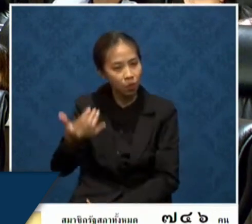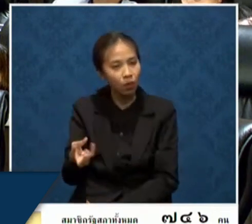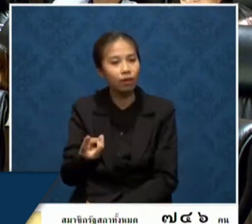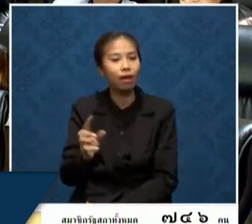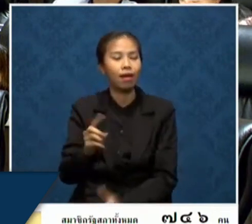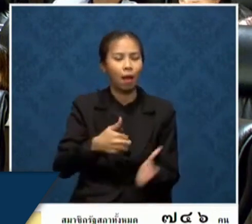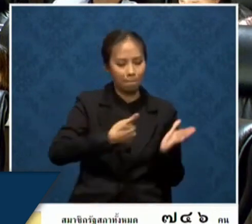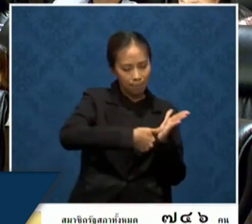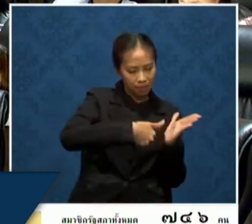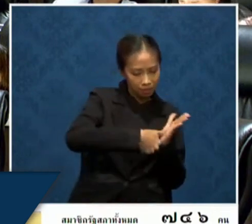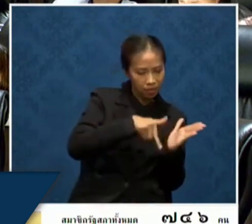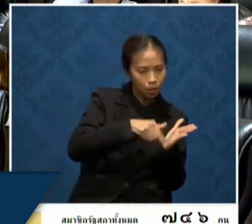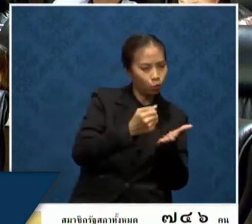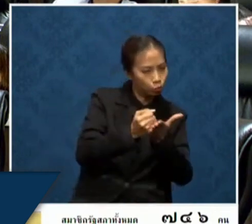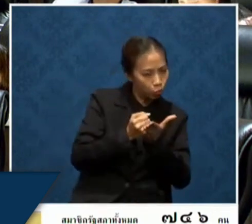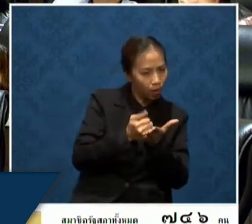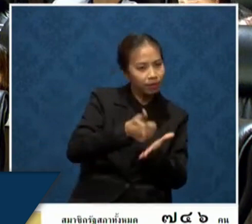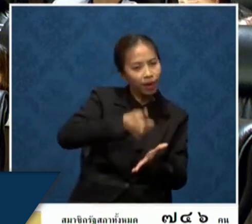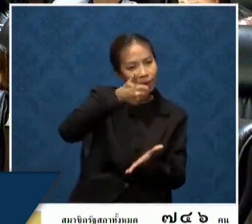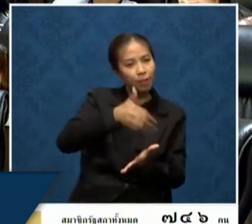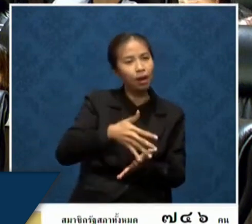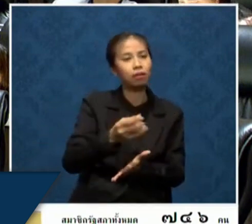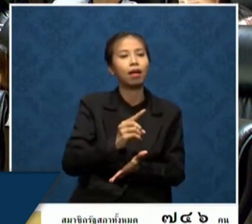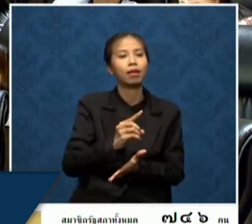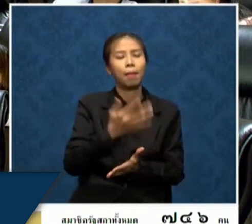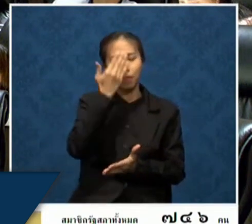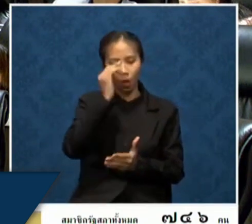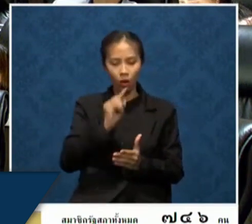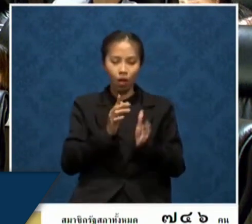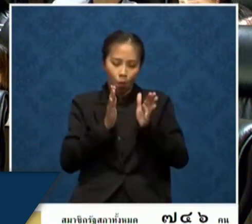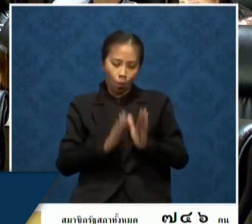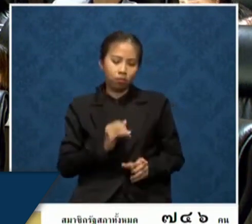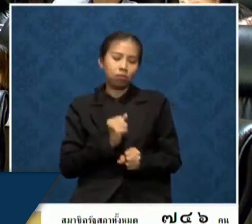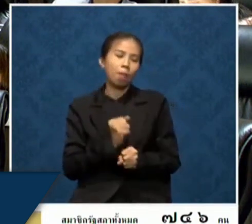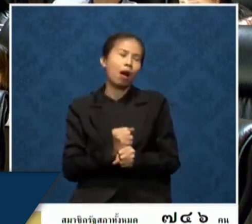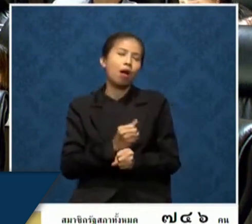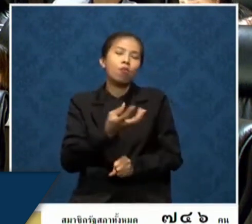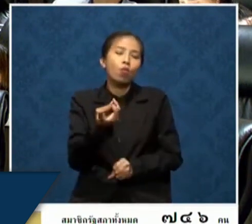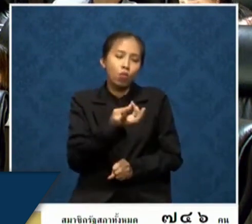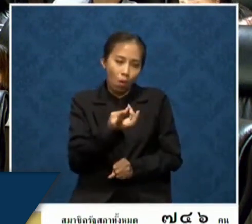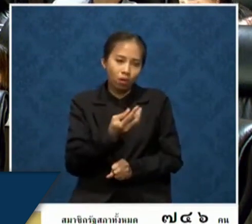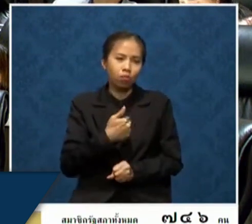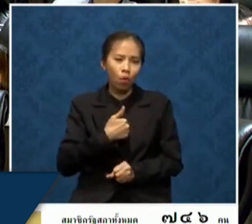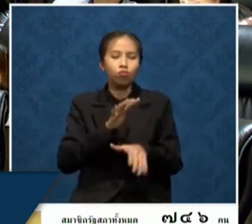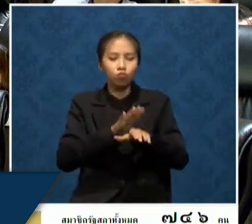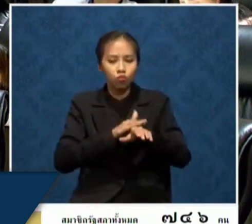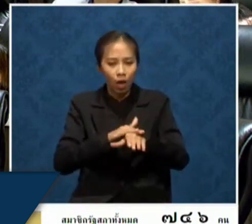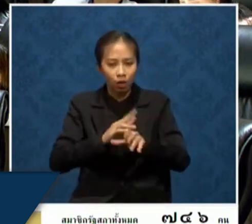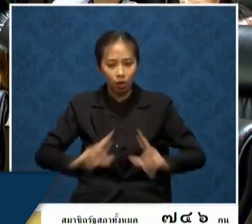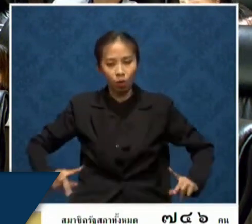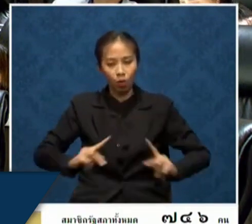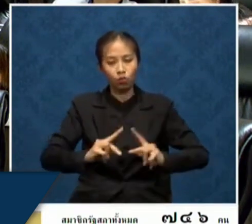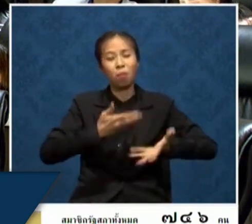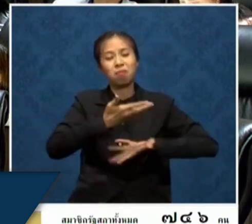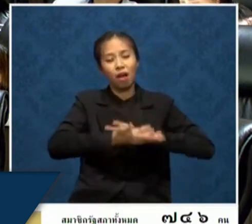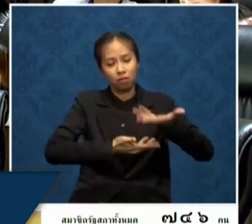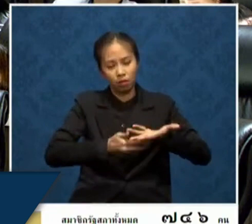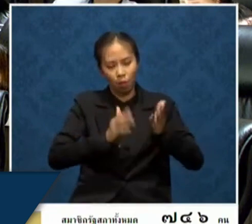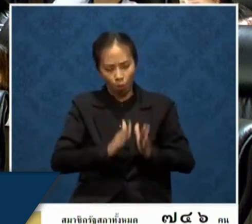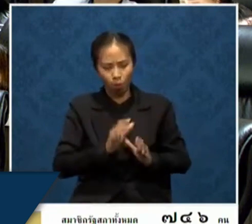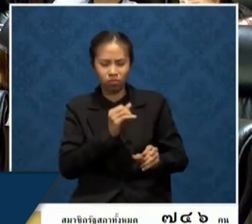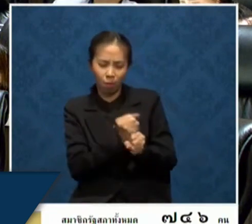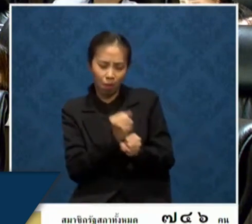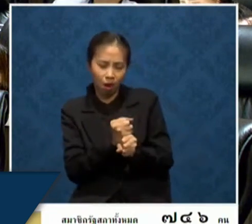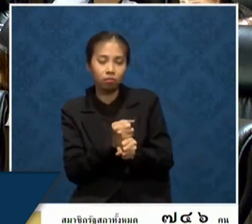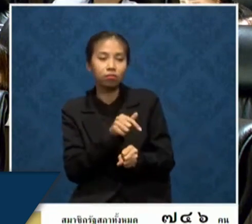เพราะต้องเรียนตามตรงว่ากำลังทรัพยากรเจ้าหน้าที่มีจำกัดผมเห็นใจเจ้าหน้าที่กระทรวงพาณิชย์มากๆนะครับเราจึงจำเป็นต้องจัดลำดับความ